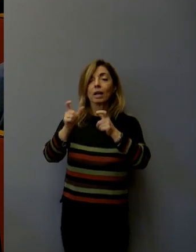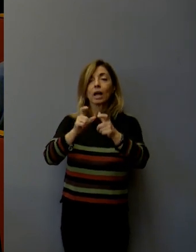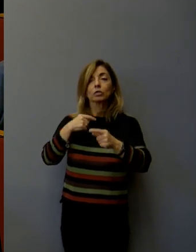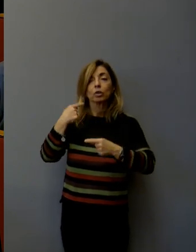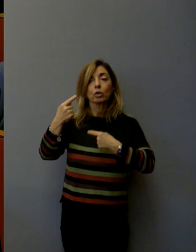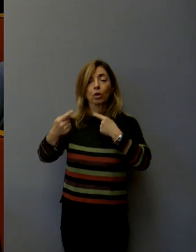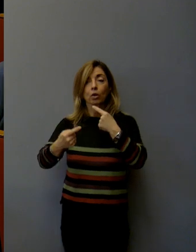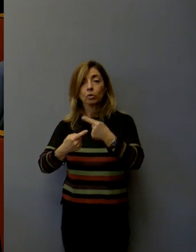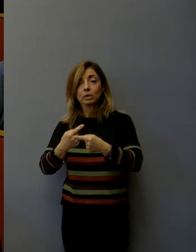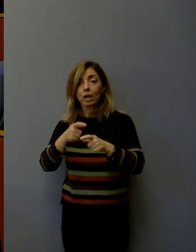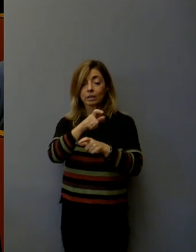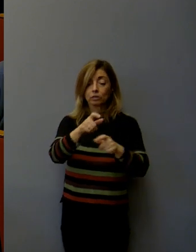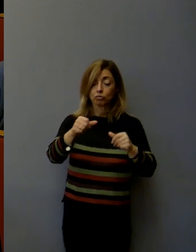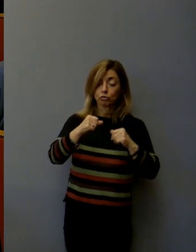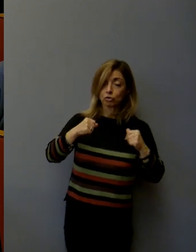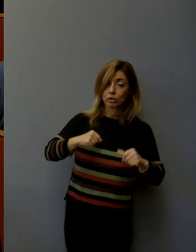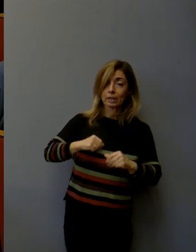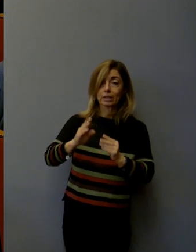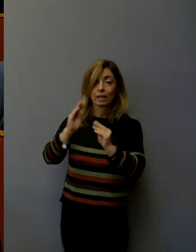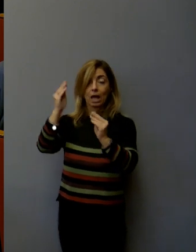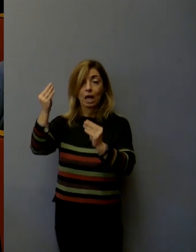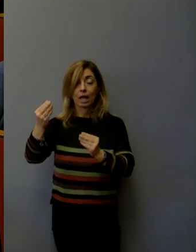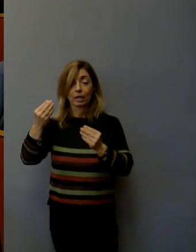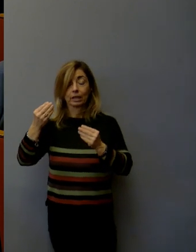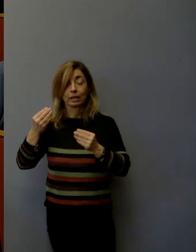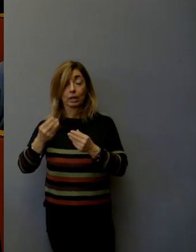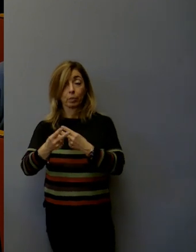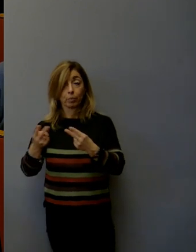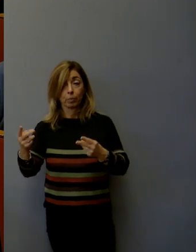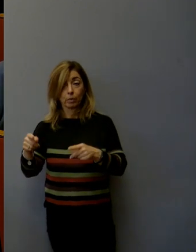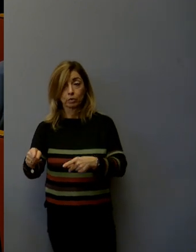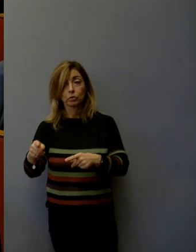cittadini e ancor più